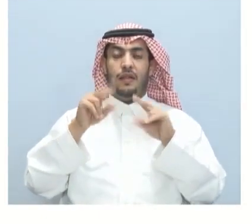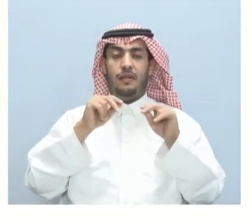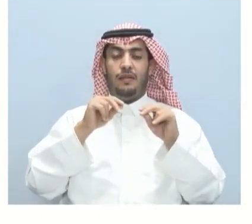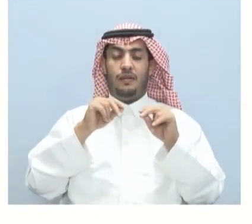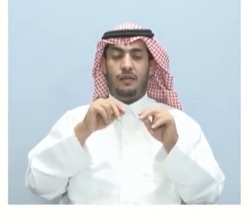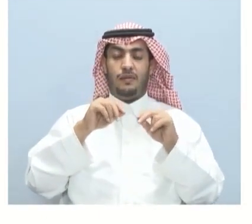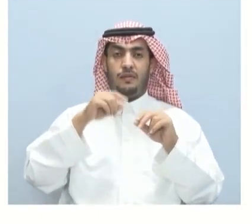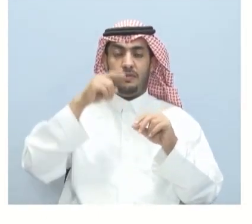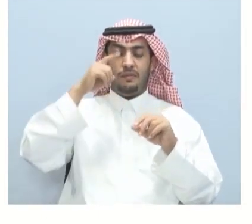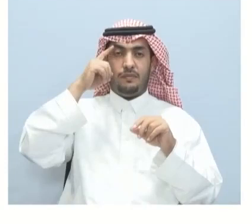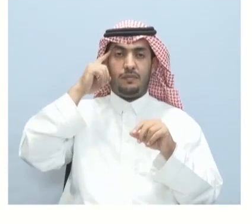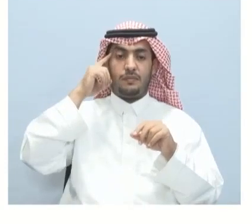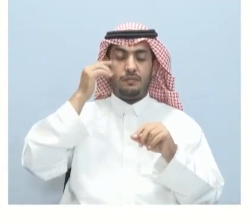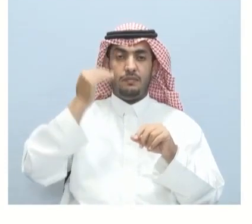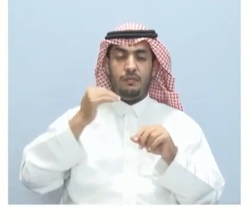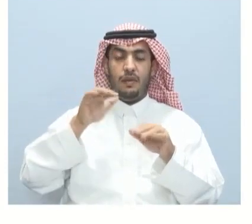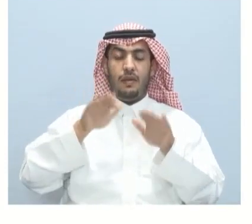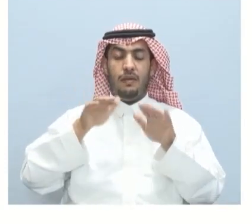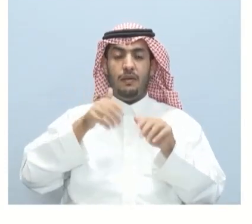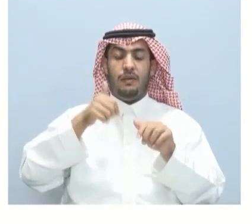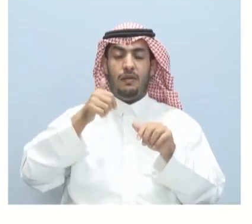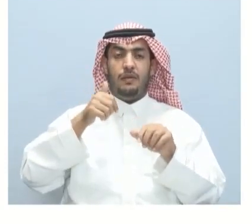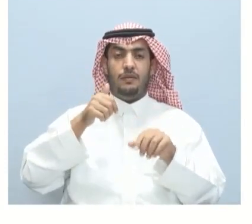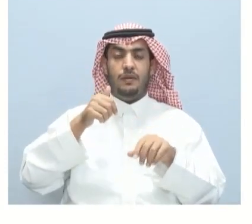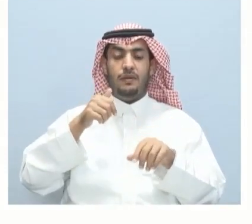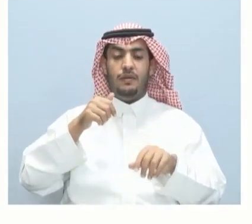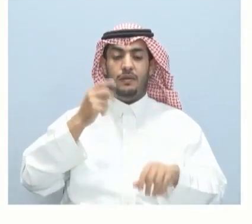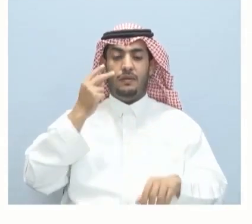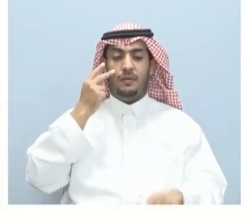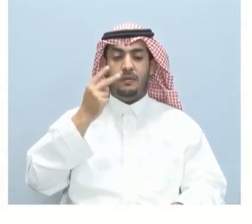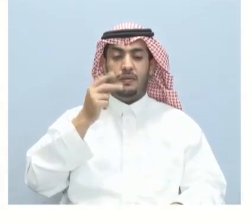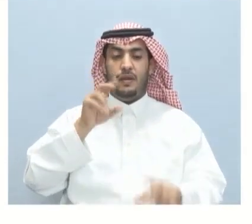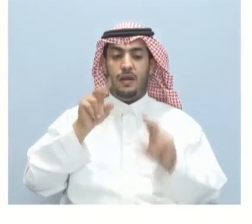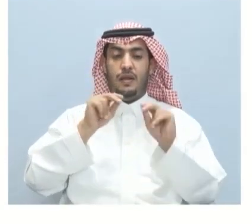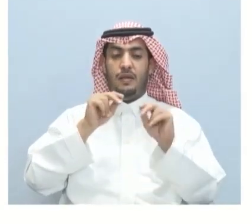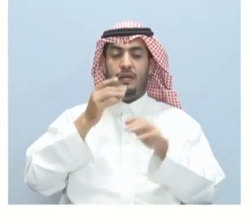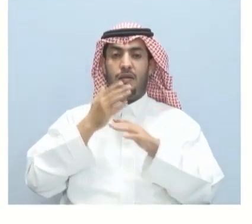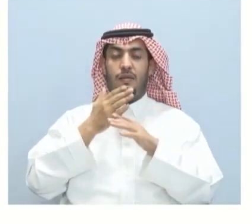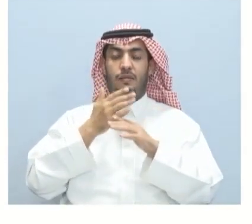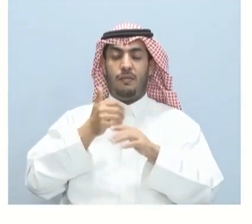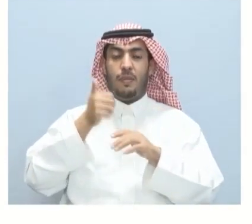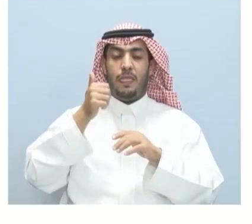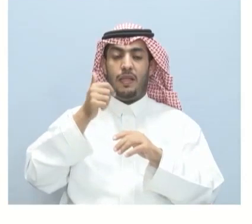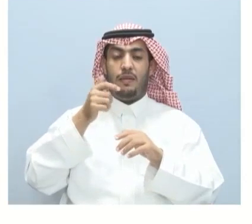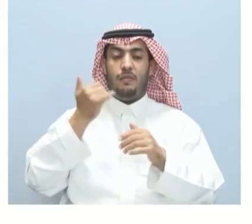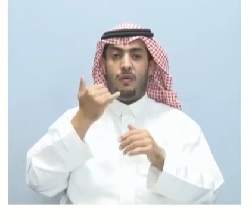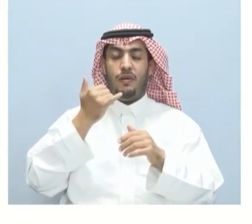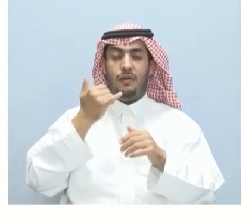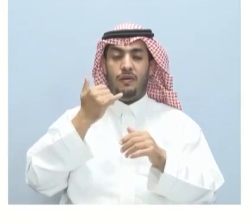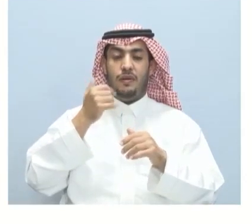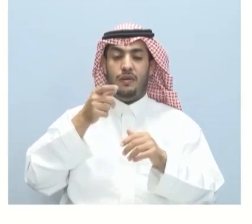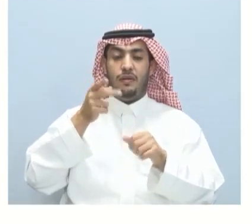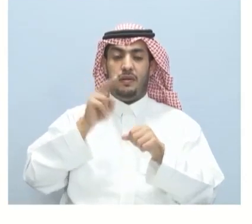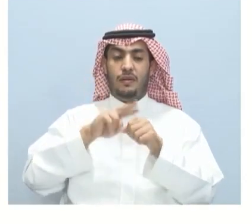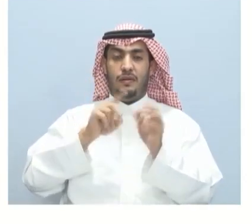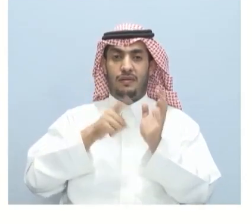يتزن عندما سيجما اف تساوي صفر سيجما تاو تساوي صفر لاحظ نفس الموضوع حجم اهميته نعيده